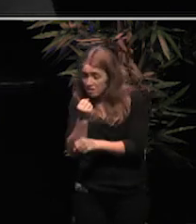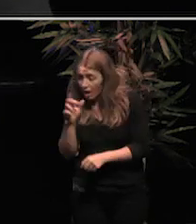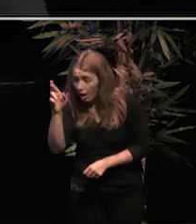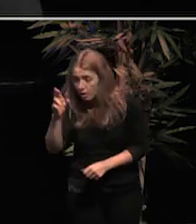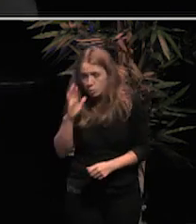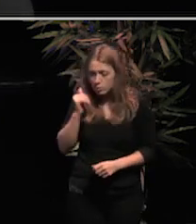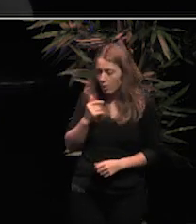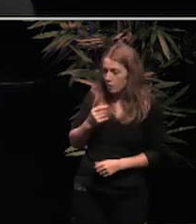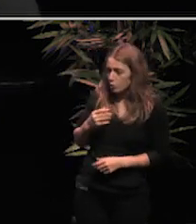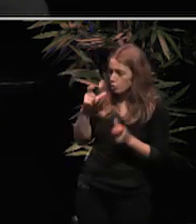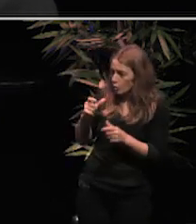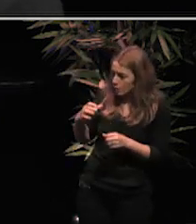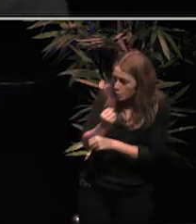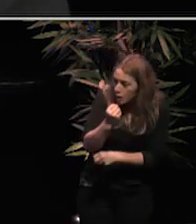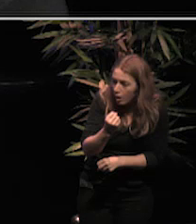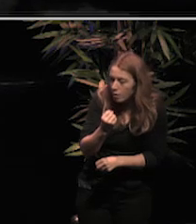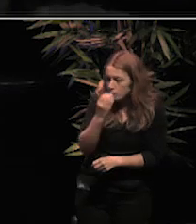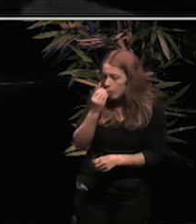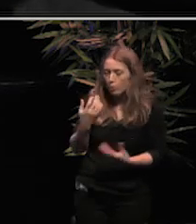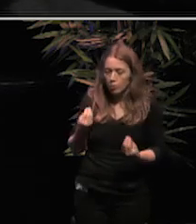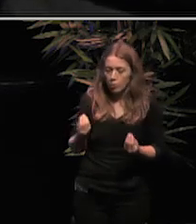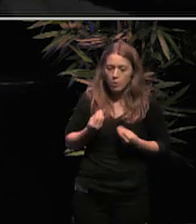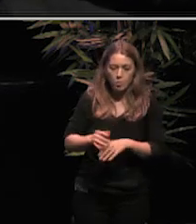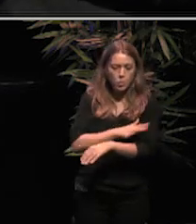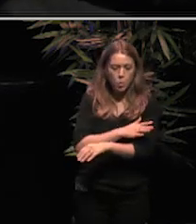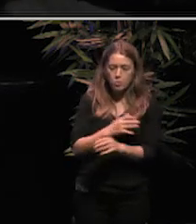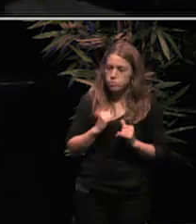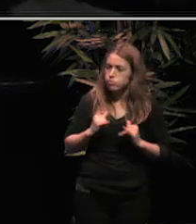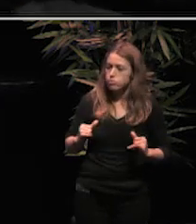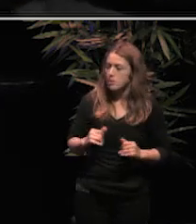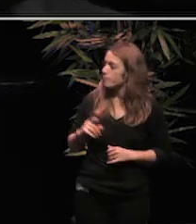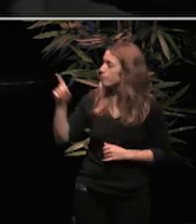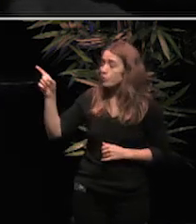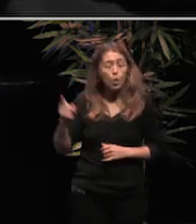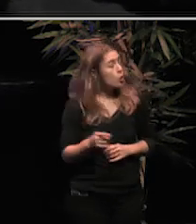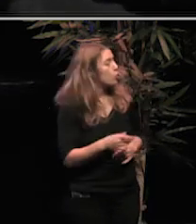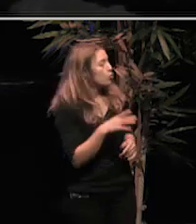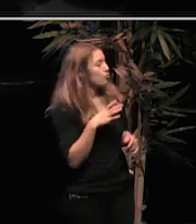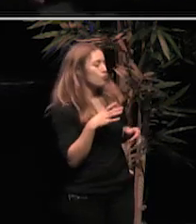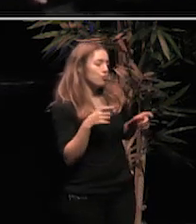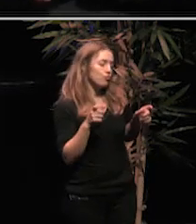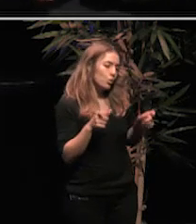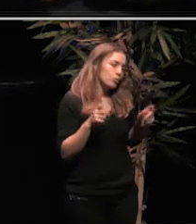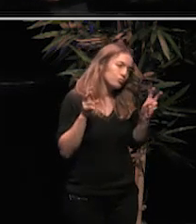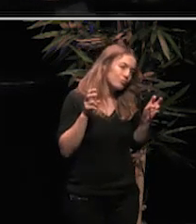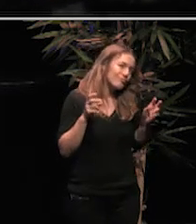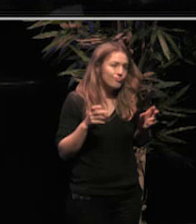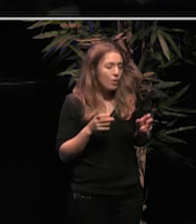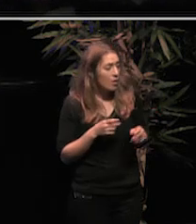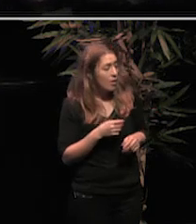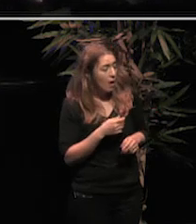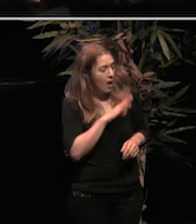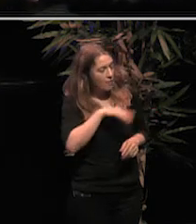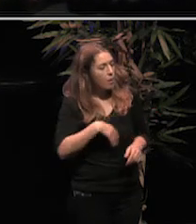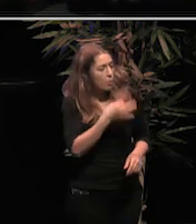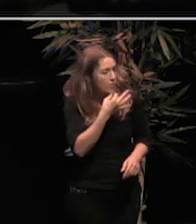Donc, voilà, c'était bon, une émotion incroyable. Là, tu as eu la chance, enfin pas la chance parce que tu la dois, mais c'est de pouvoir profiter, de savourer ce moment.